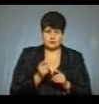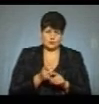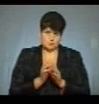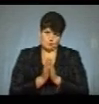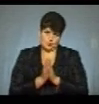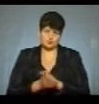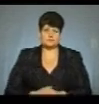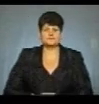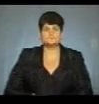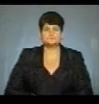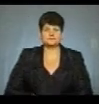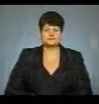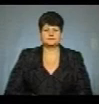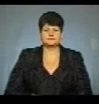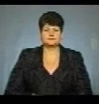прошу.